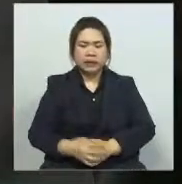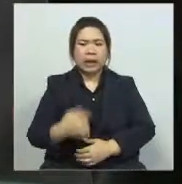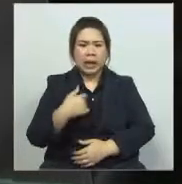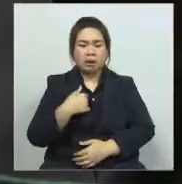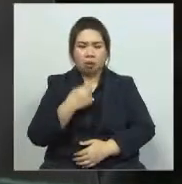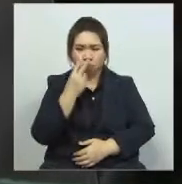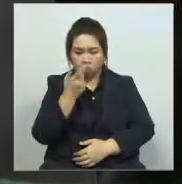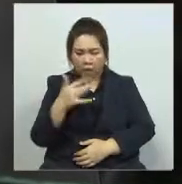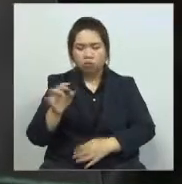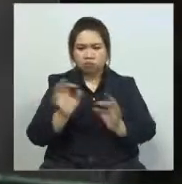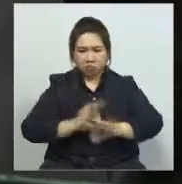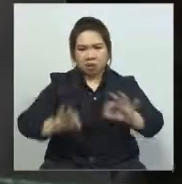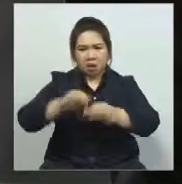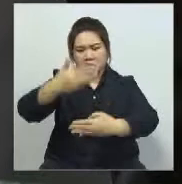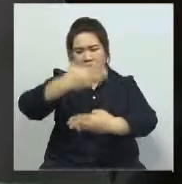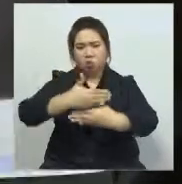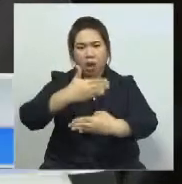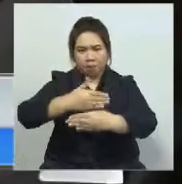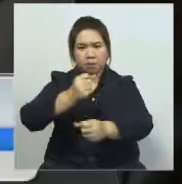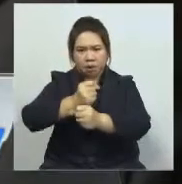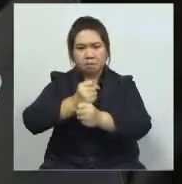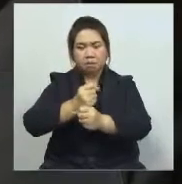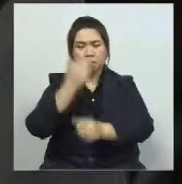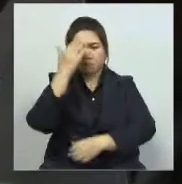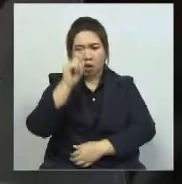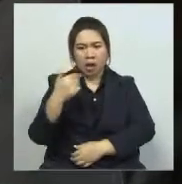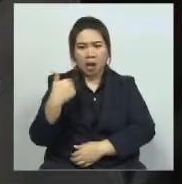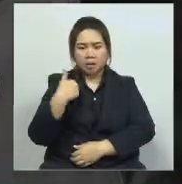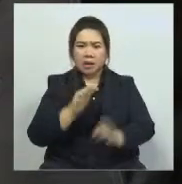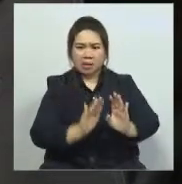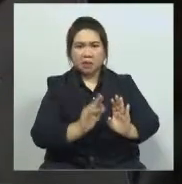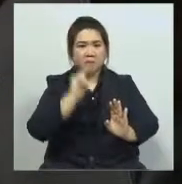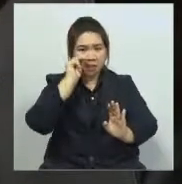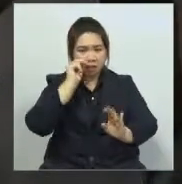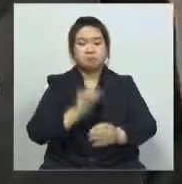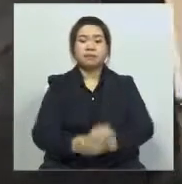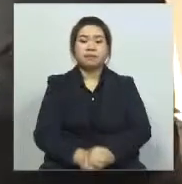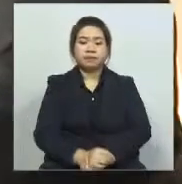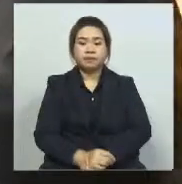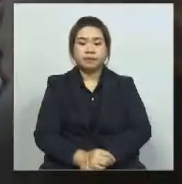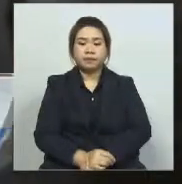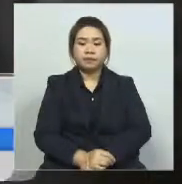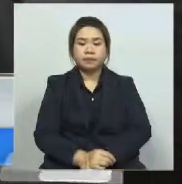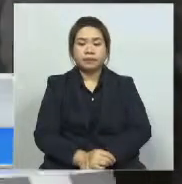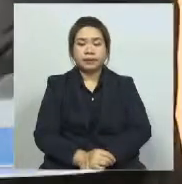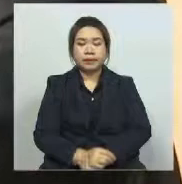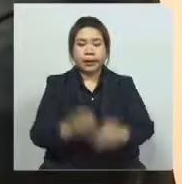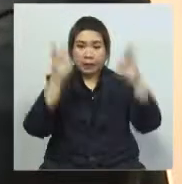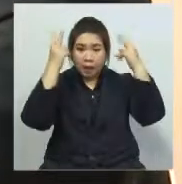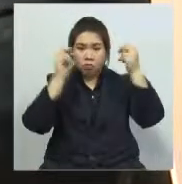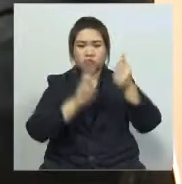ยังไงไอ้ประตูน้ำนี่ต้องทำแน ่ครับ เนี่ยเพราะมันงั้นมันจะหน่วงน้ำไม่ได้ รองนายกรัฐมน